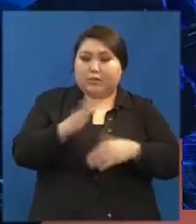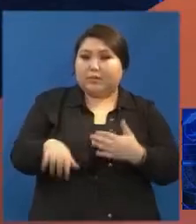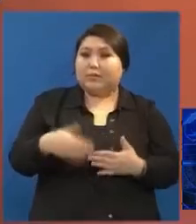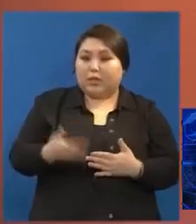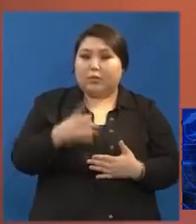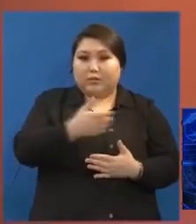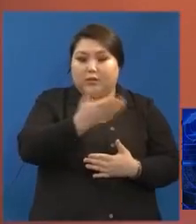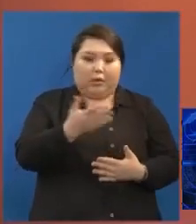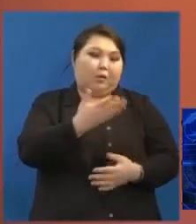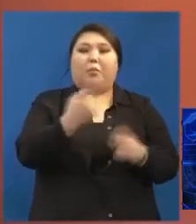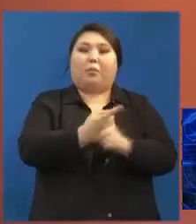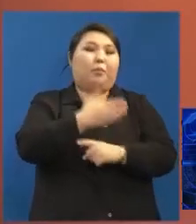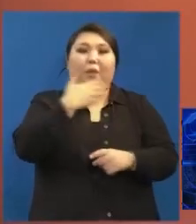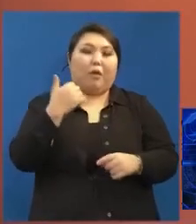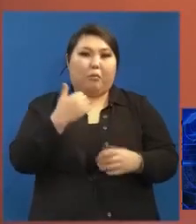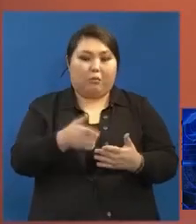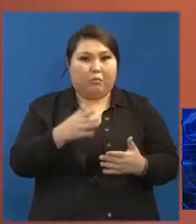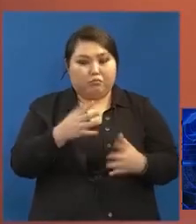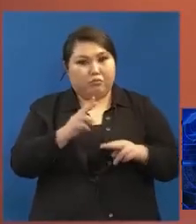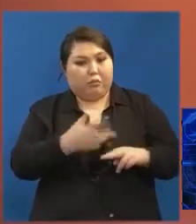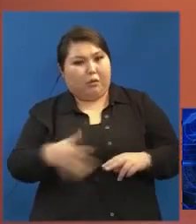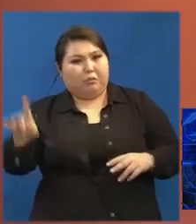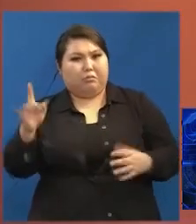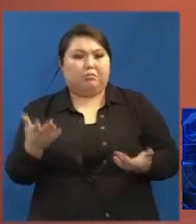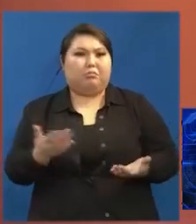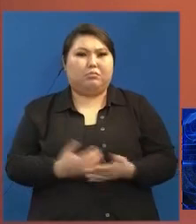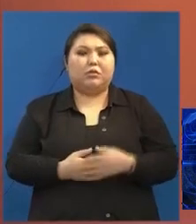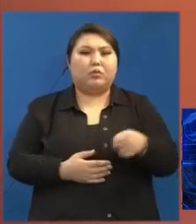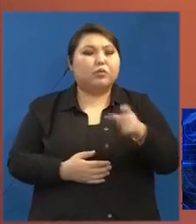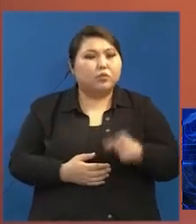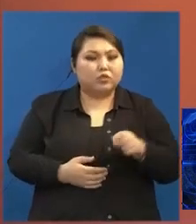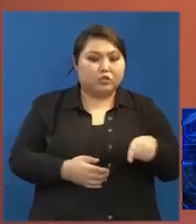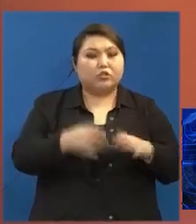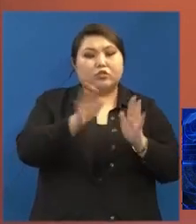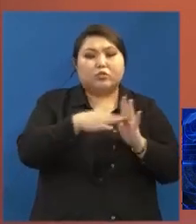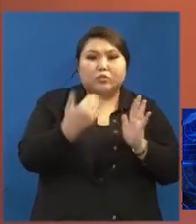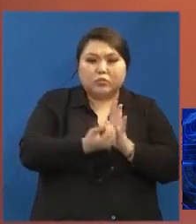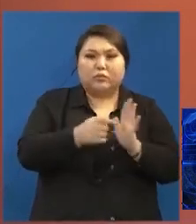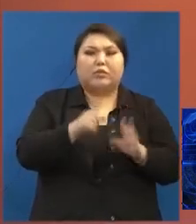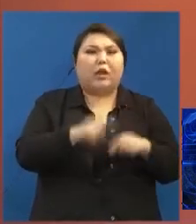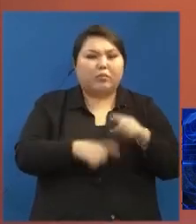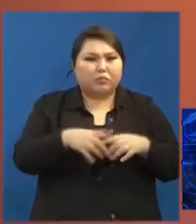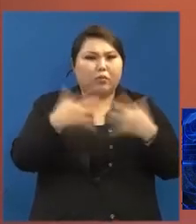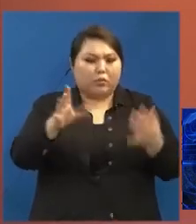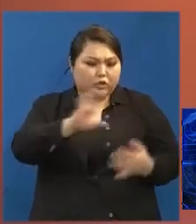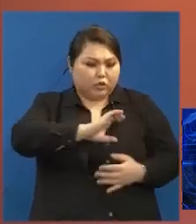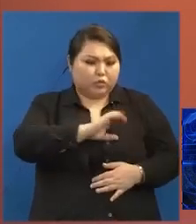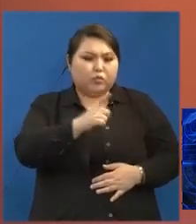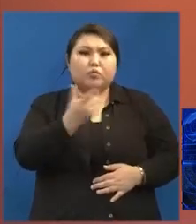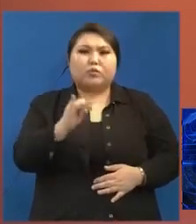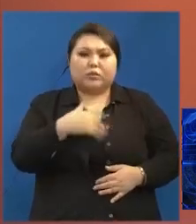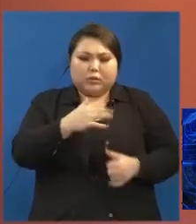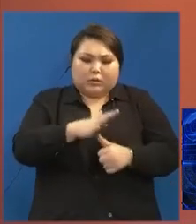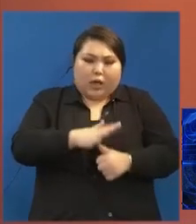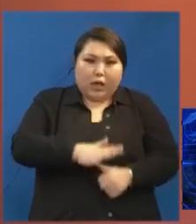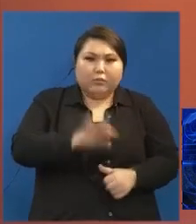та буруугүй байсан гэдээ одоо гаргадаг. Ингээд энэ хүн энэ гэр бүл ямар том одоо сэтгэл зүйн дарамтанд